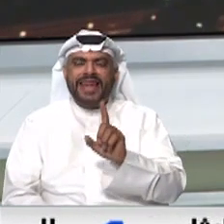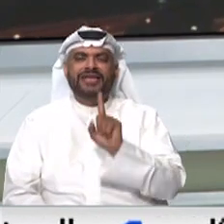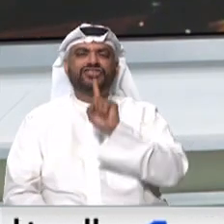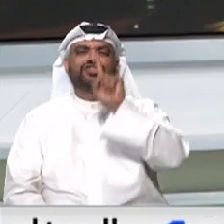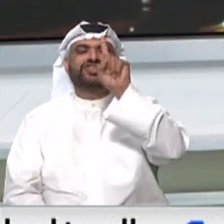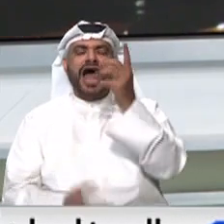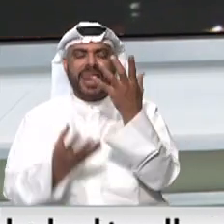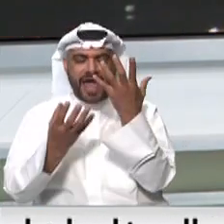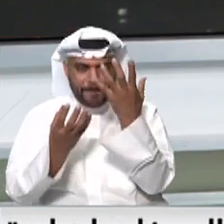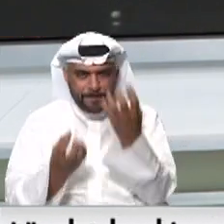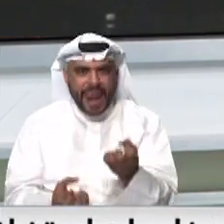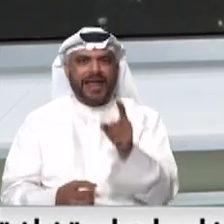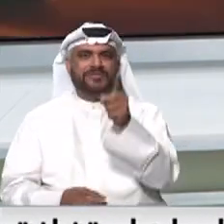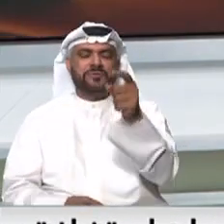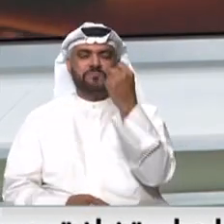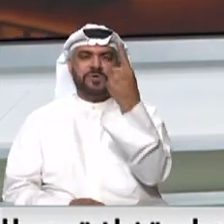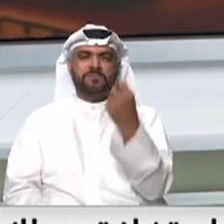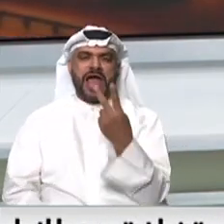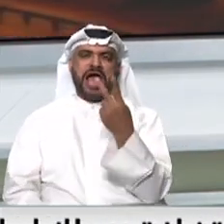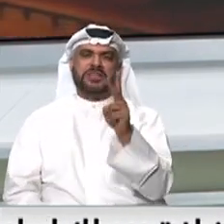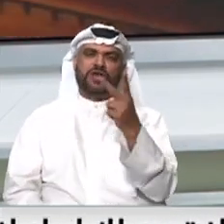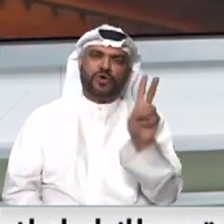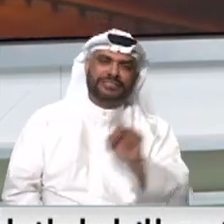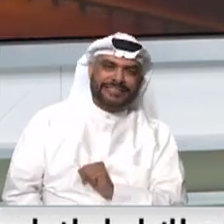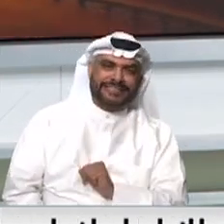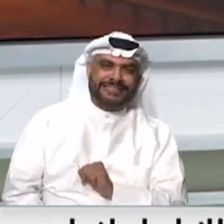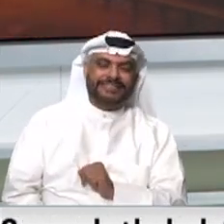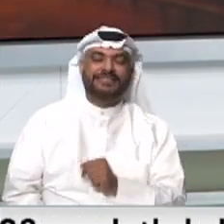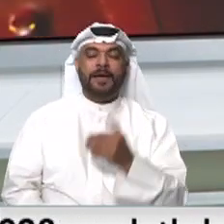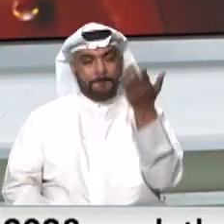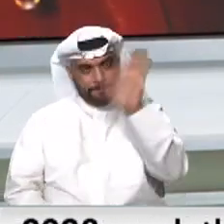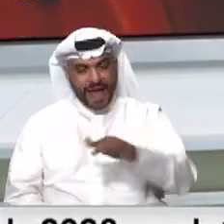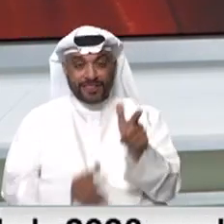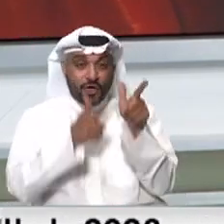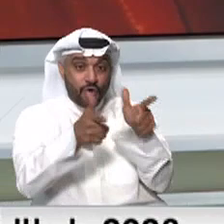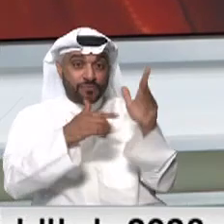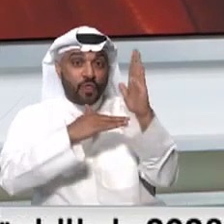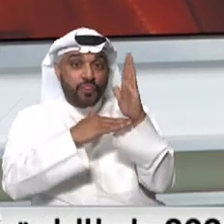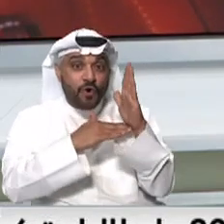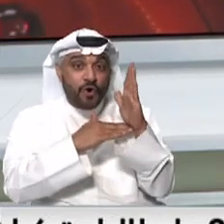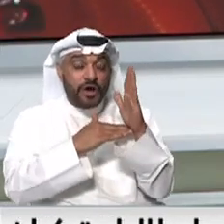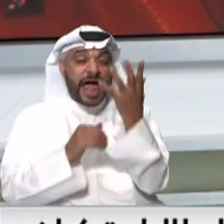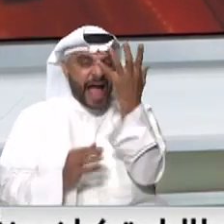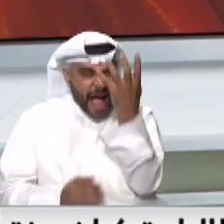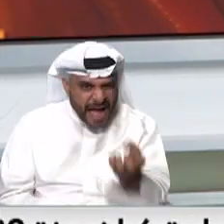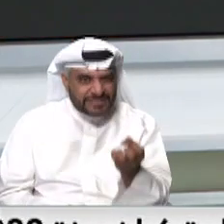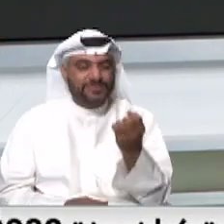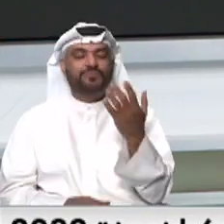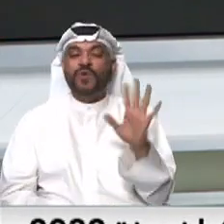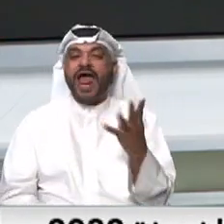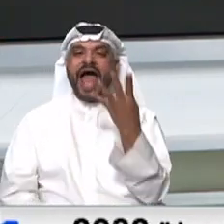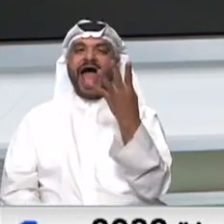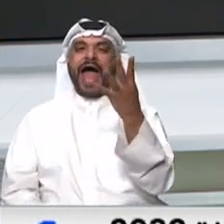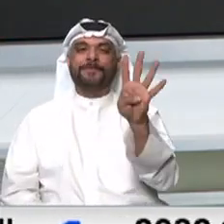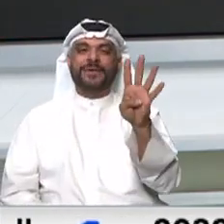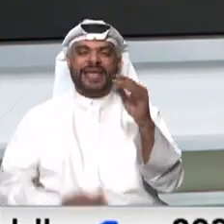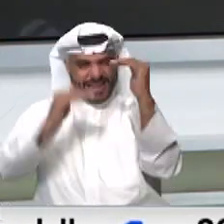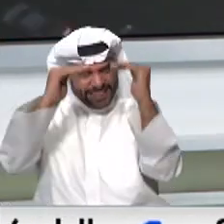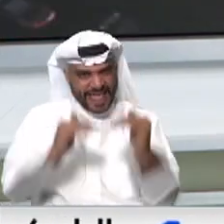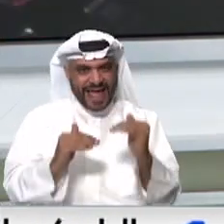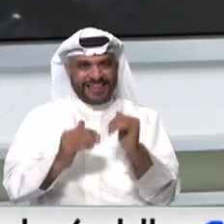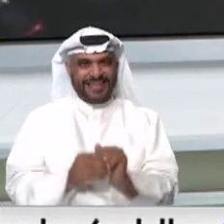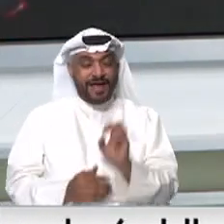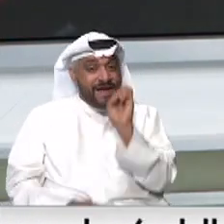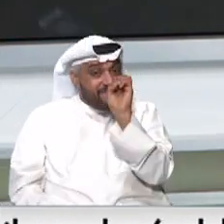الله الخفاض متوقع من منتصف هذا الشهر الجاري اقل من 40 درجه مئويه خلال نهار الاجواء البارده في الفترات المتاخره من الليل